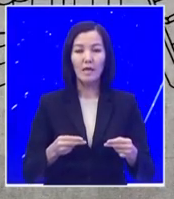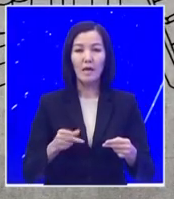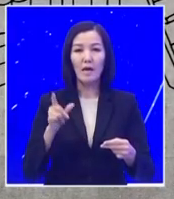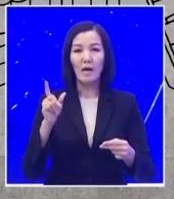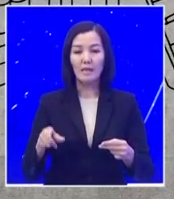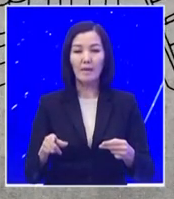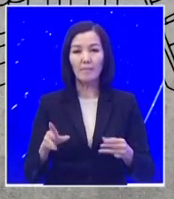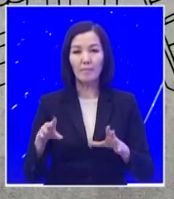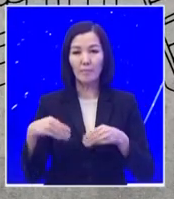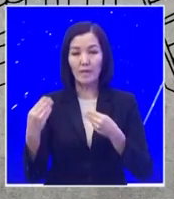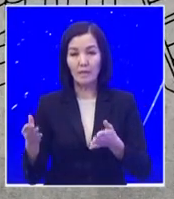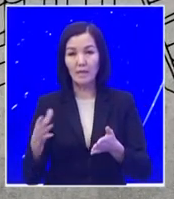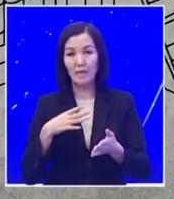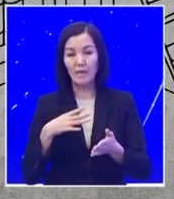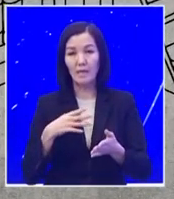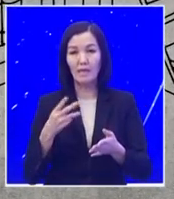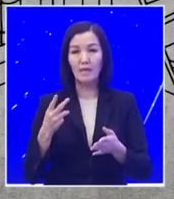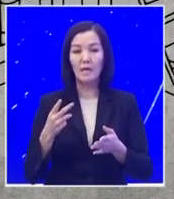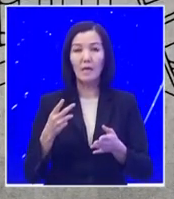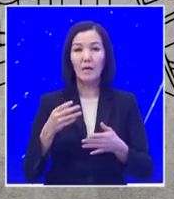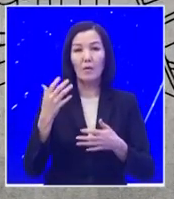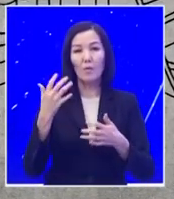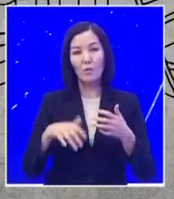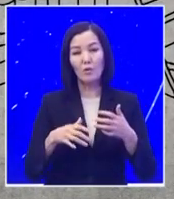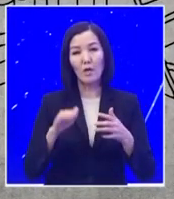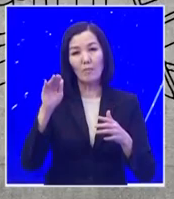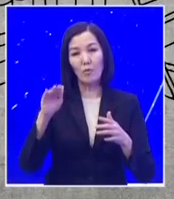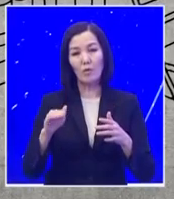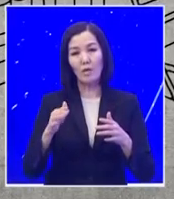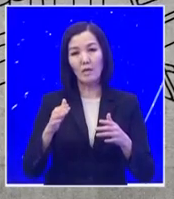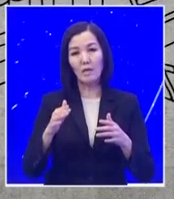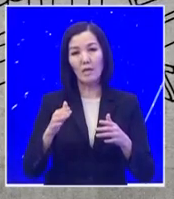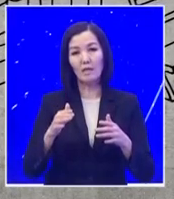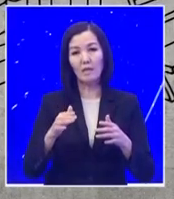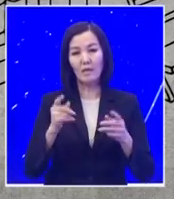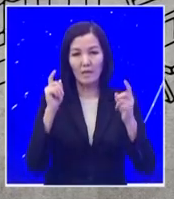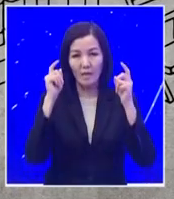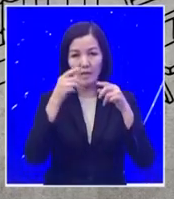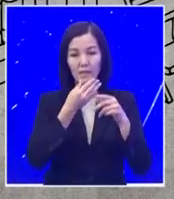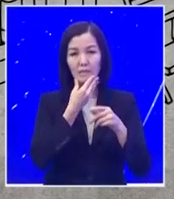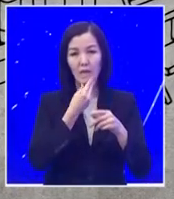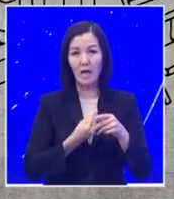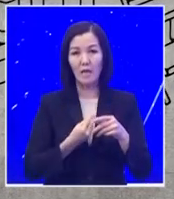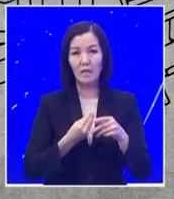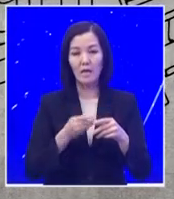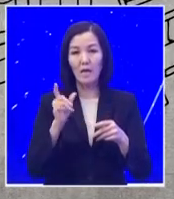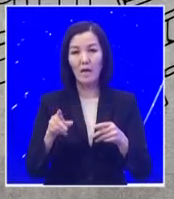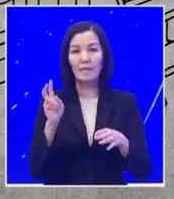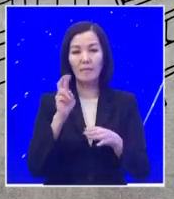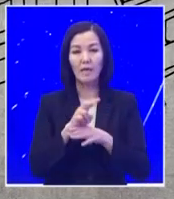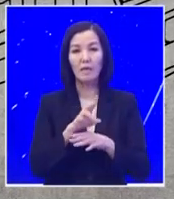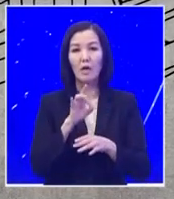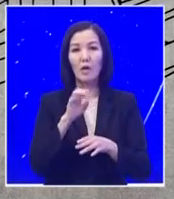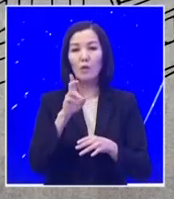білдіріп үлгергенше, бұл екеуінің қасына орта бойлы, кең маңдайлы, қаба қара сақалды бір адам тақап келді. «Русский